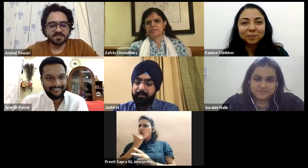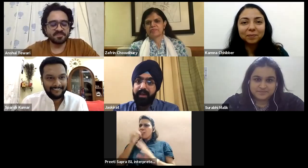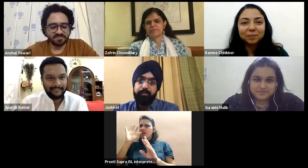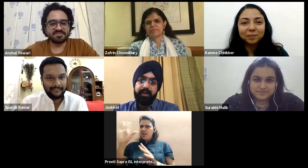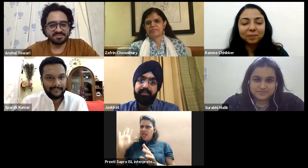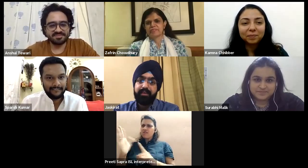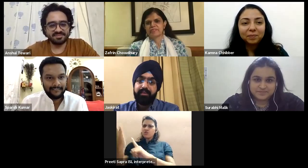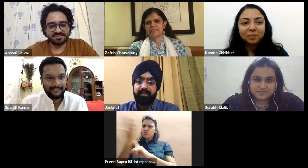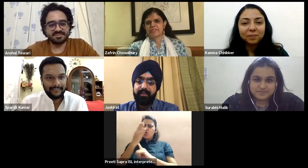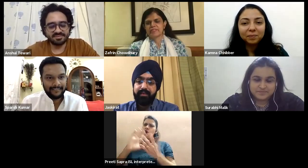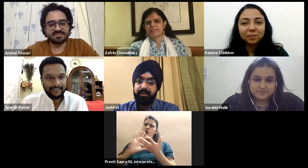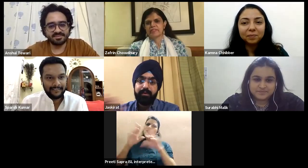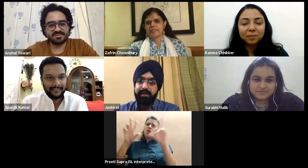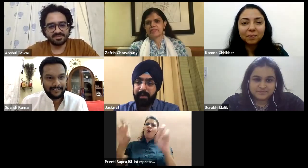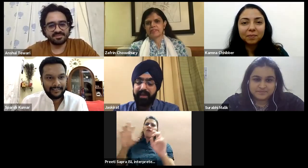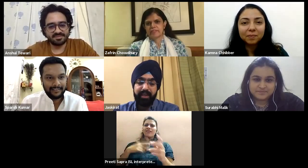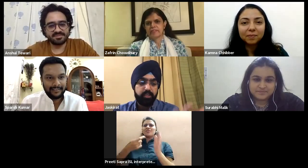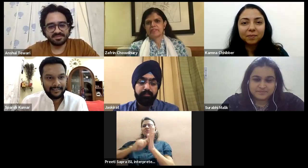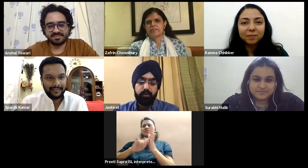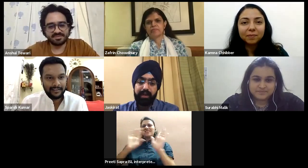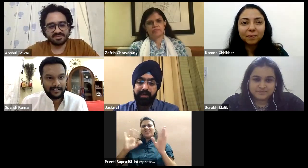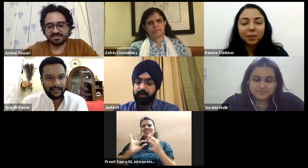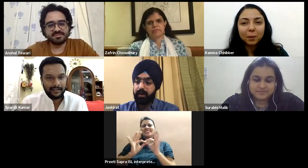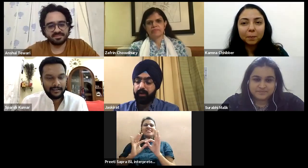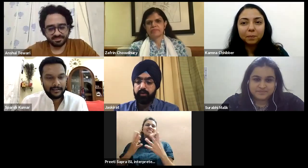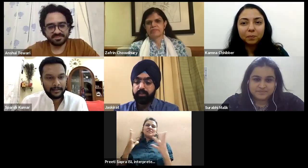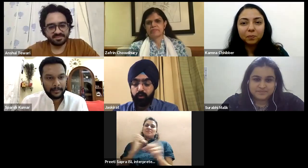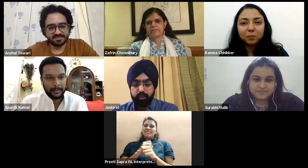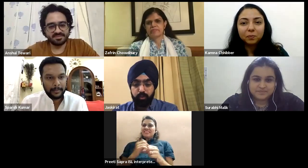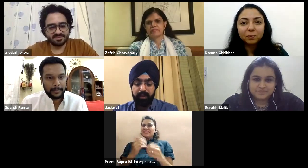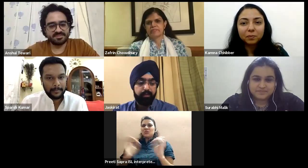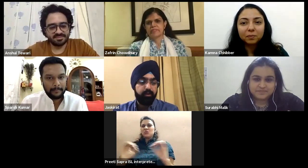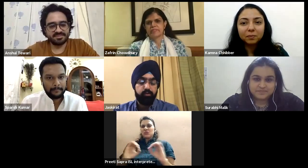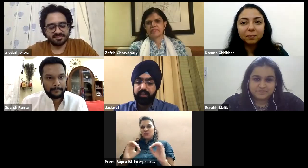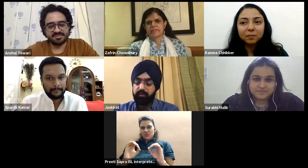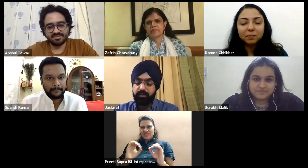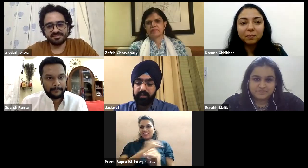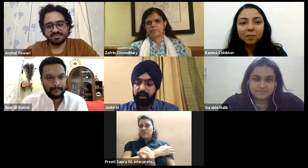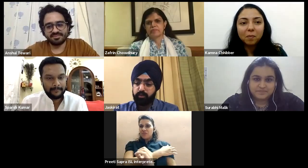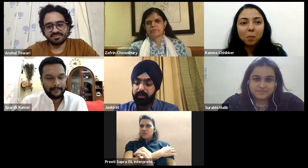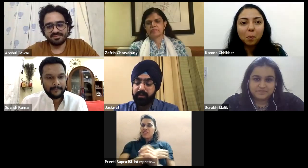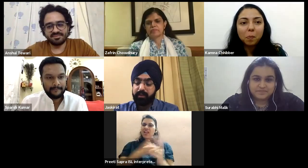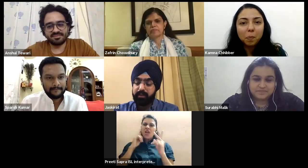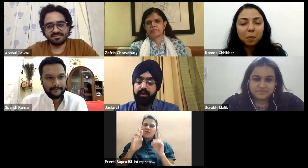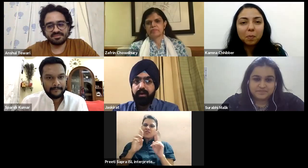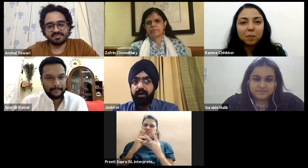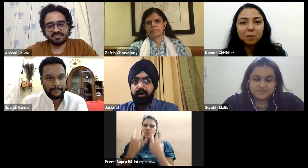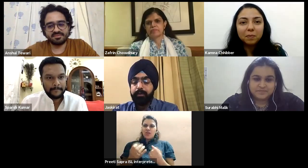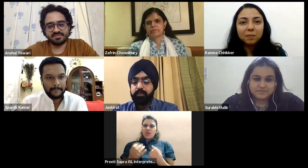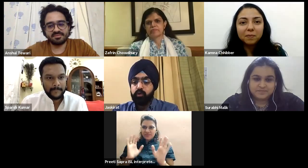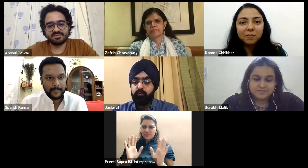हैं. My experience is someone in my age, someone who's elder, one generation older to me, someone who's one generation younger to me, they're